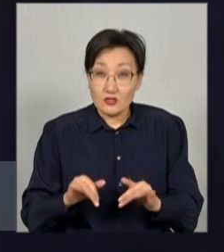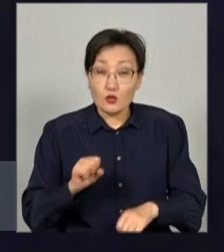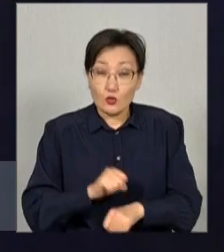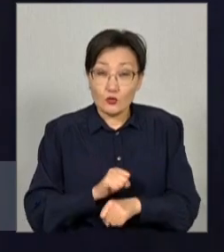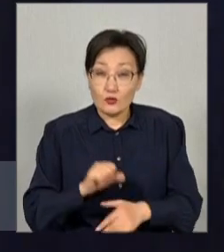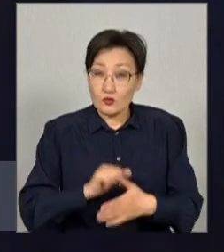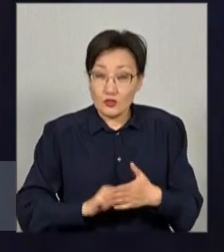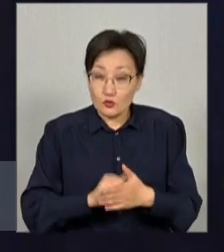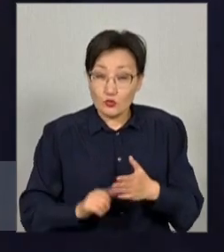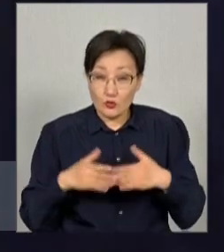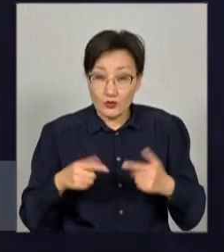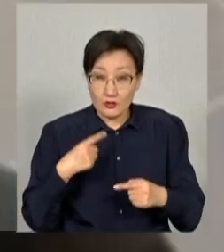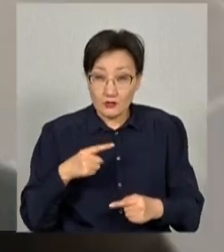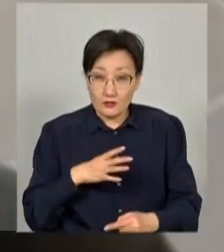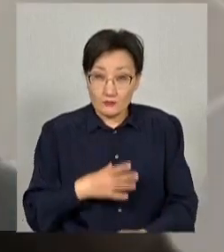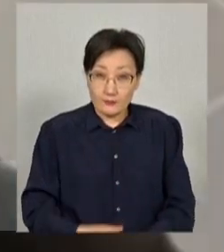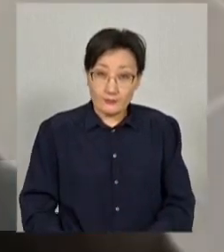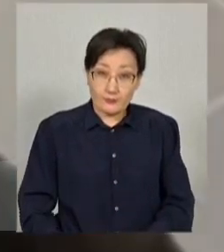айтты.